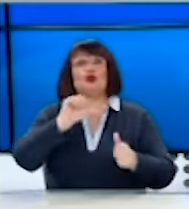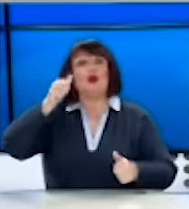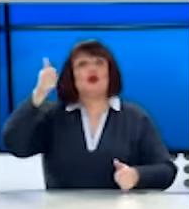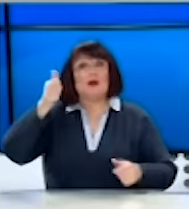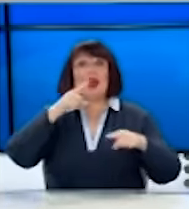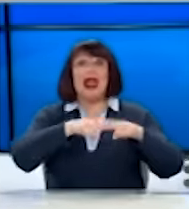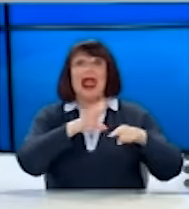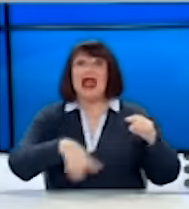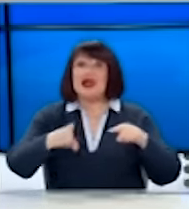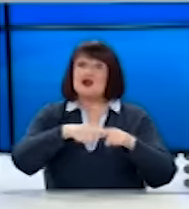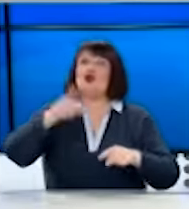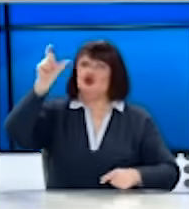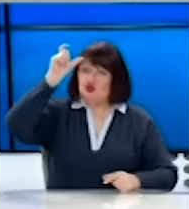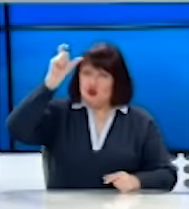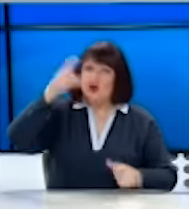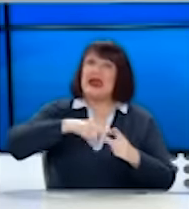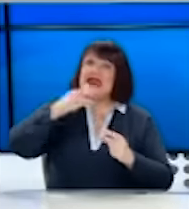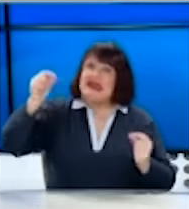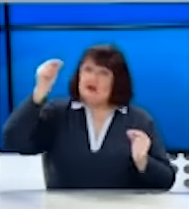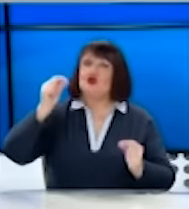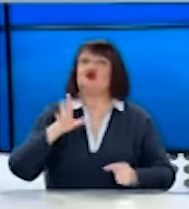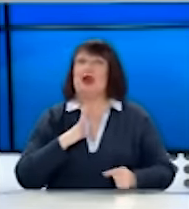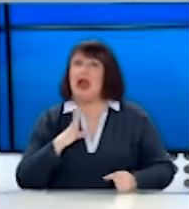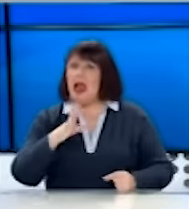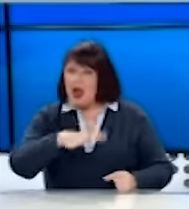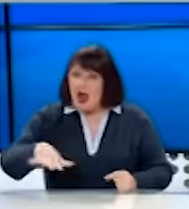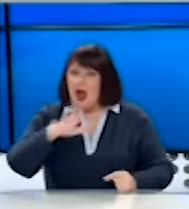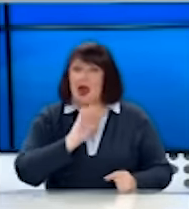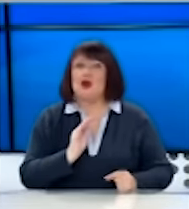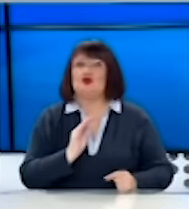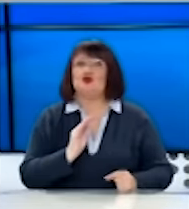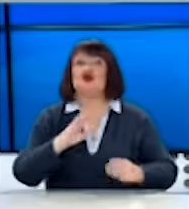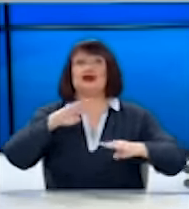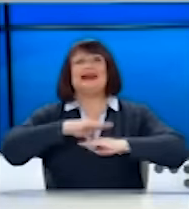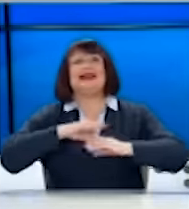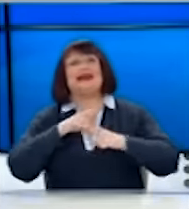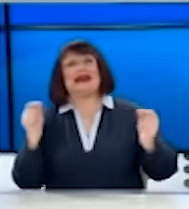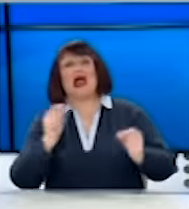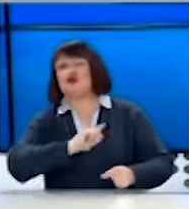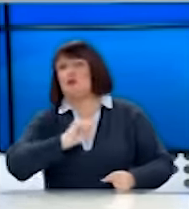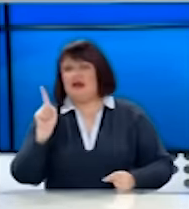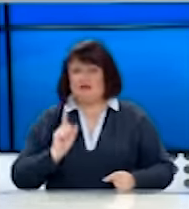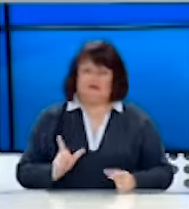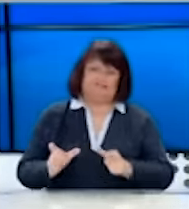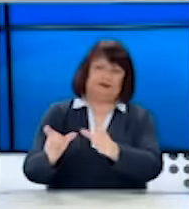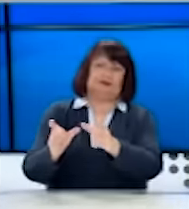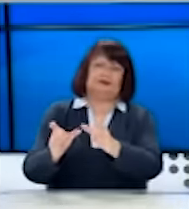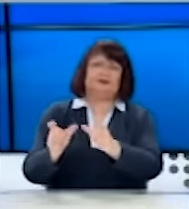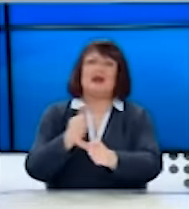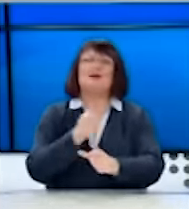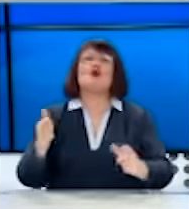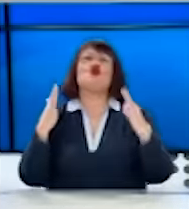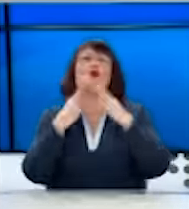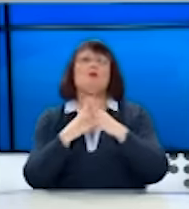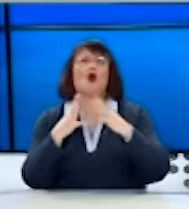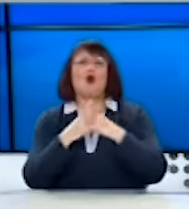μεταξύ του ελληνικού, του τούρκικου, του κυπριακού λαού, ενάντια στους ευρωατλαντικούς σχεδιασμούς στην περιοχή που φέρνουν μόνο